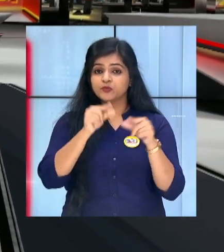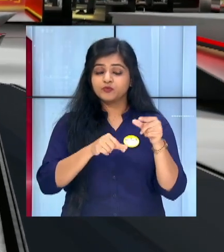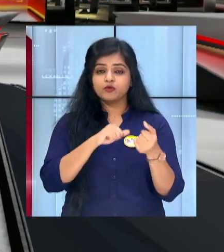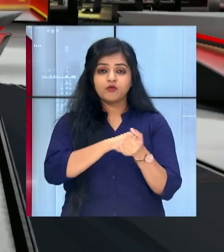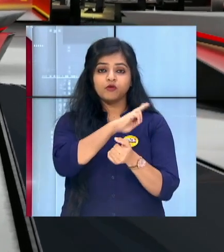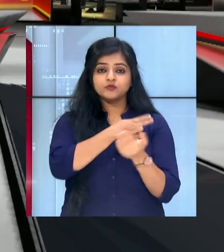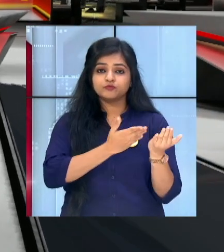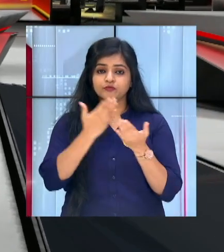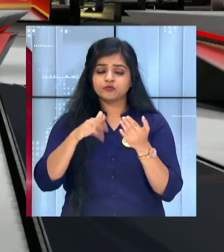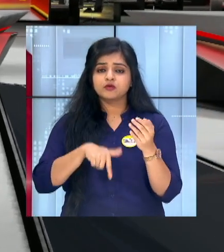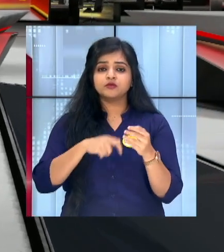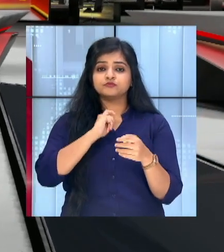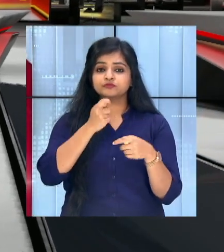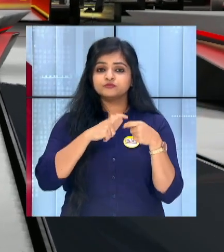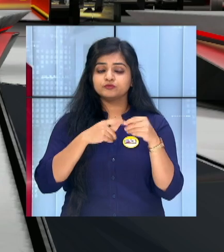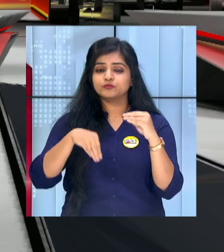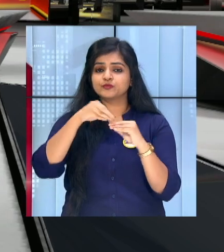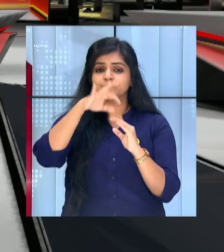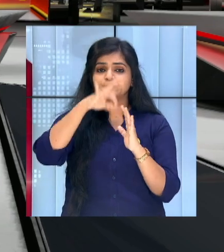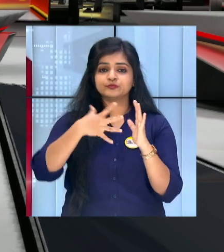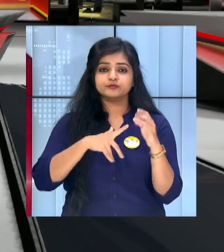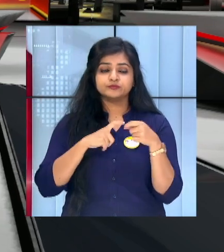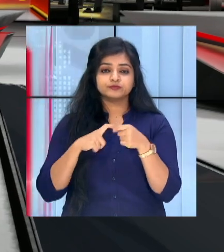അരുൺ, എങ്ങനെയാണ് അപകടമുണ്ടായത്? വിവരങ്ങൾ എന്തൊക്കെയാണ്?